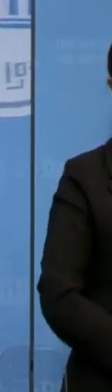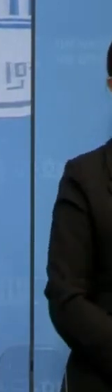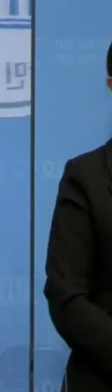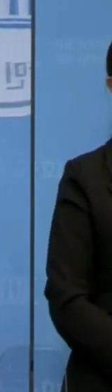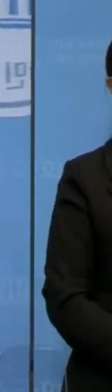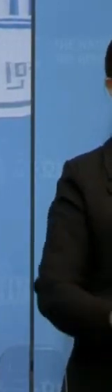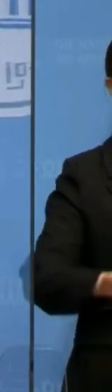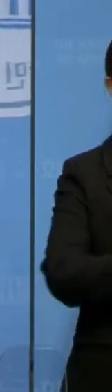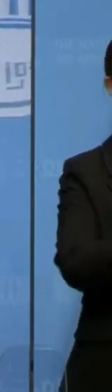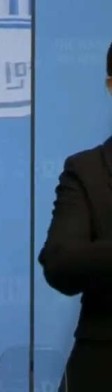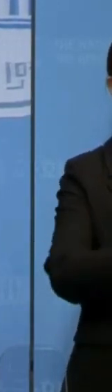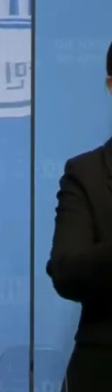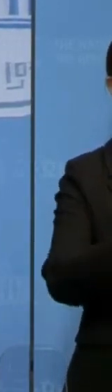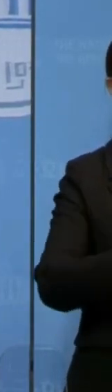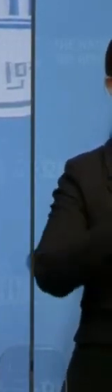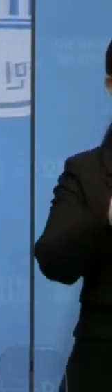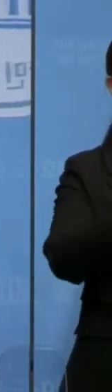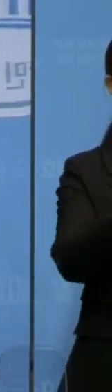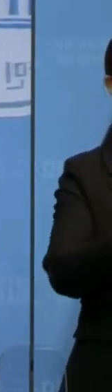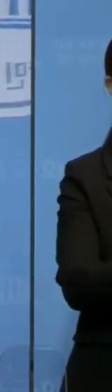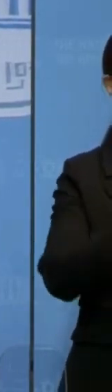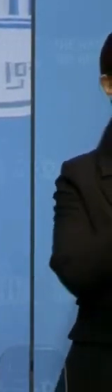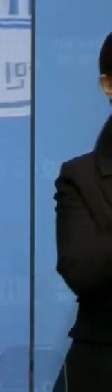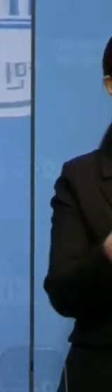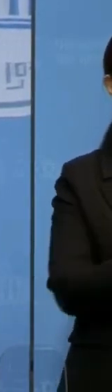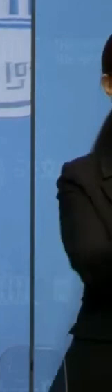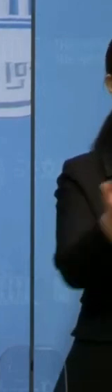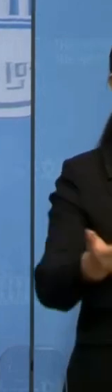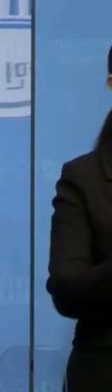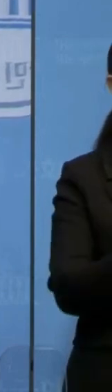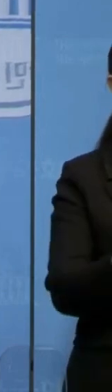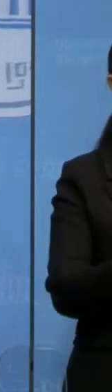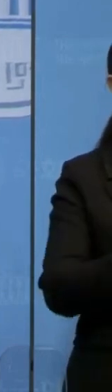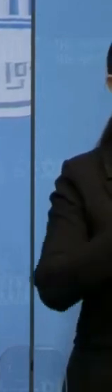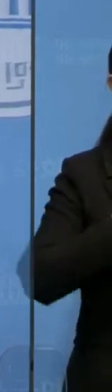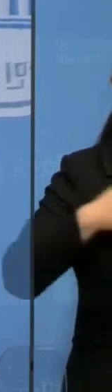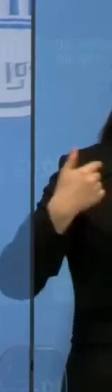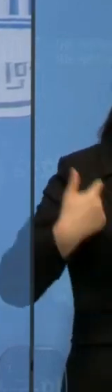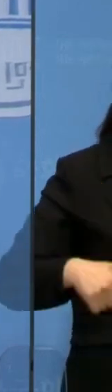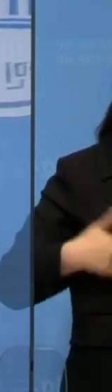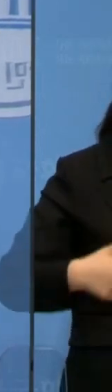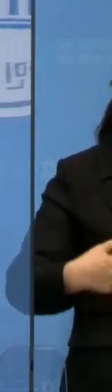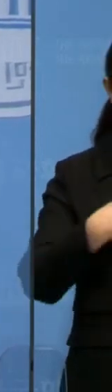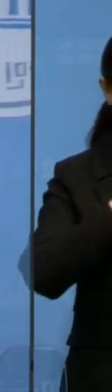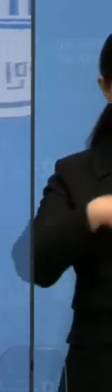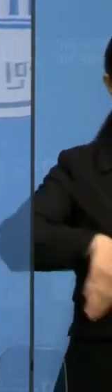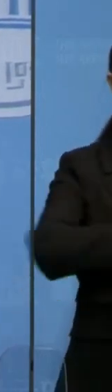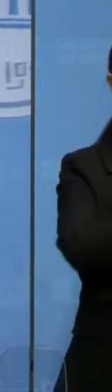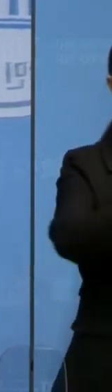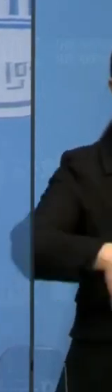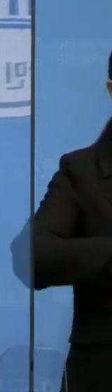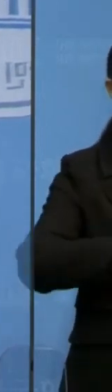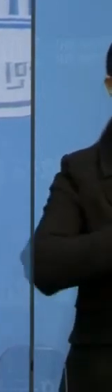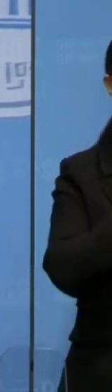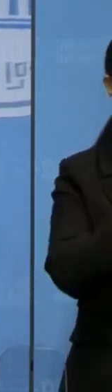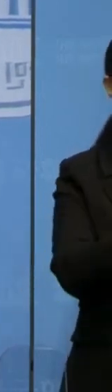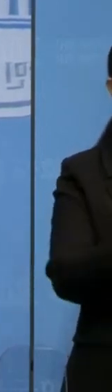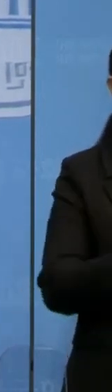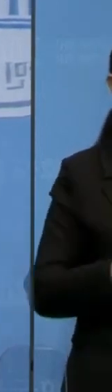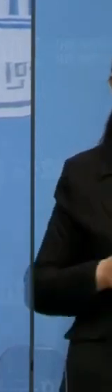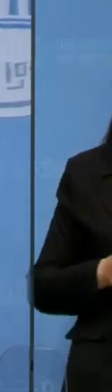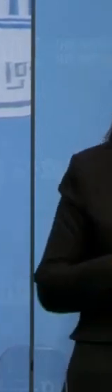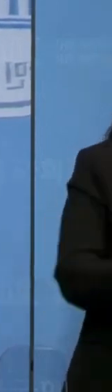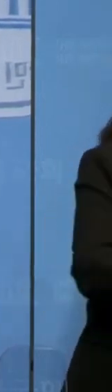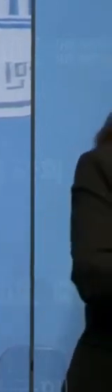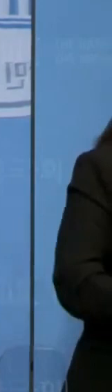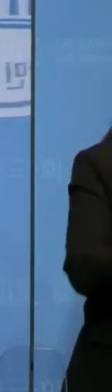사랑하는 당원 여러분 저는 늘 얘기를 돌파해서 성과를 만들어 냈습니다